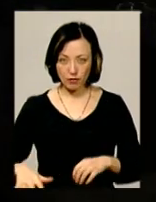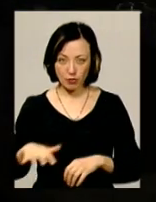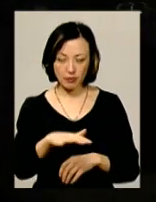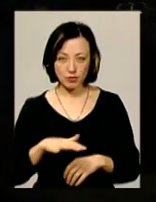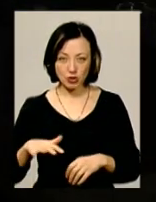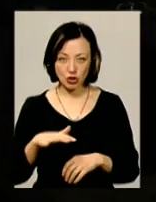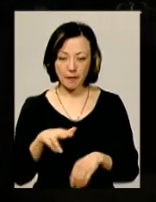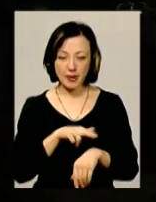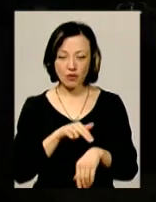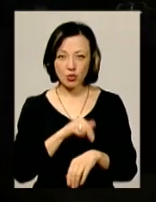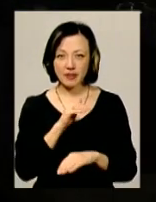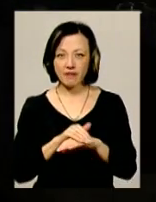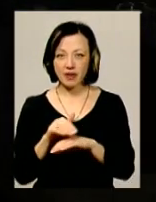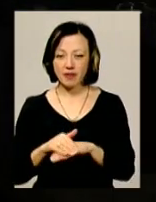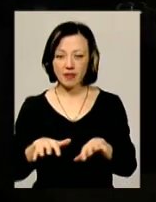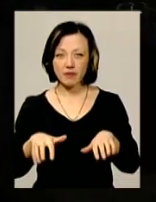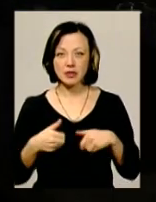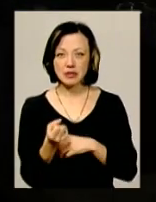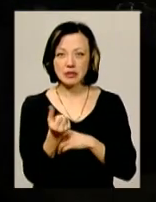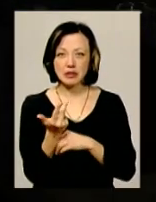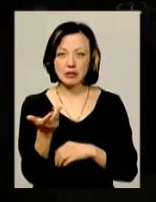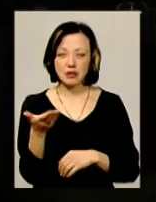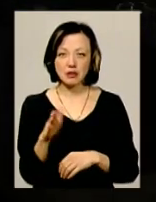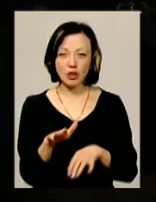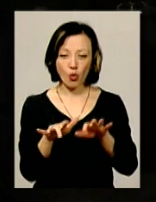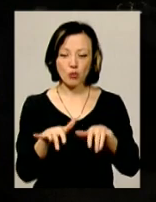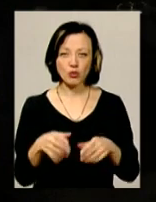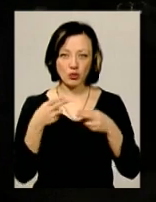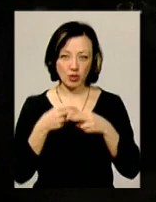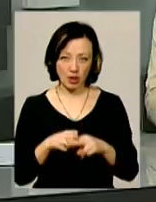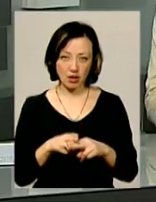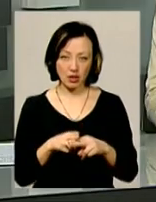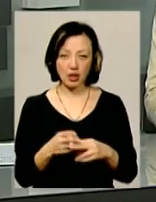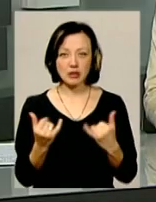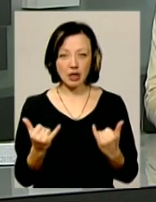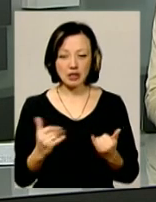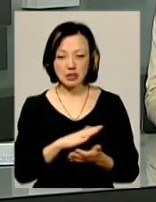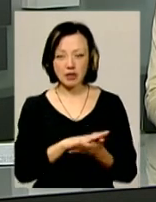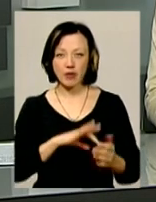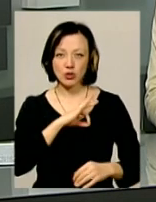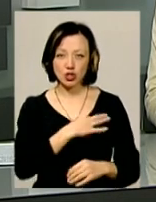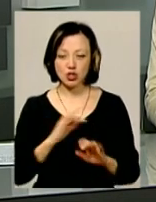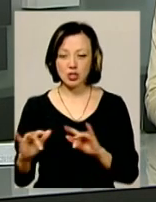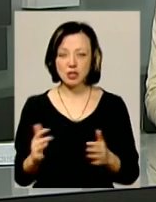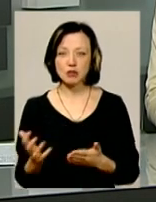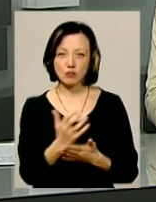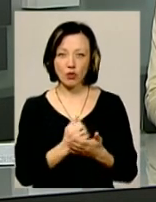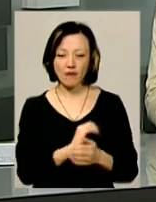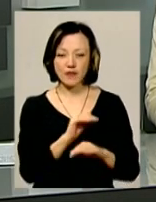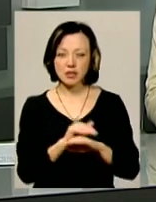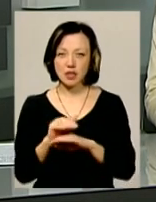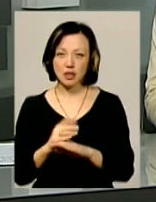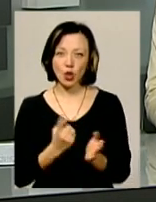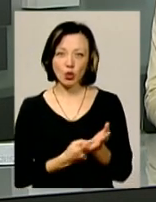приміщеннях правоохоронці виявили та вилучили 13 одиниць комп'ютерної техніки. Наразі тривають слідчі дії зі збору та фіксації